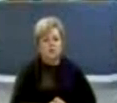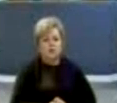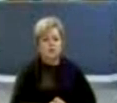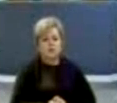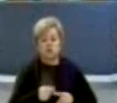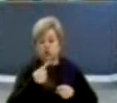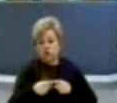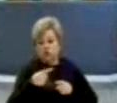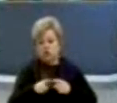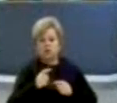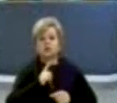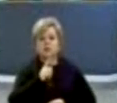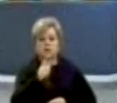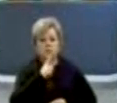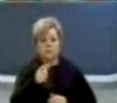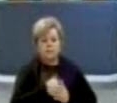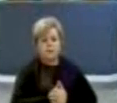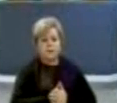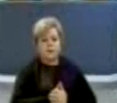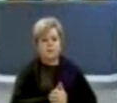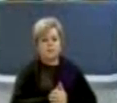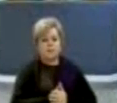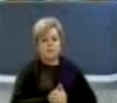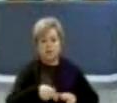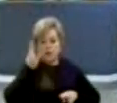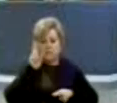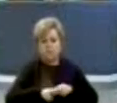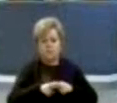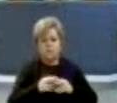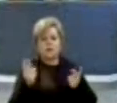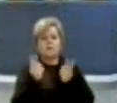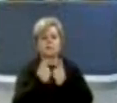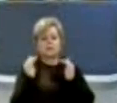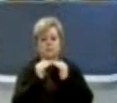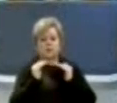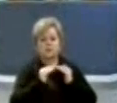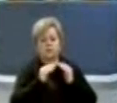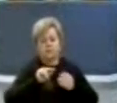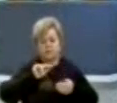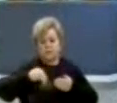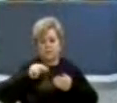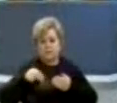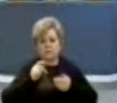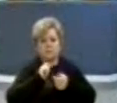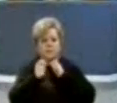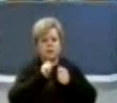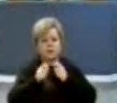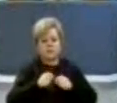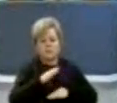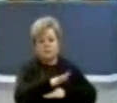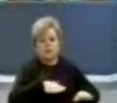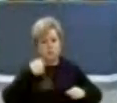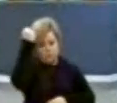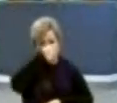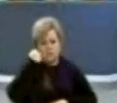se çështjet që do të dialogohen dhe korniza e dialogut të vendosen me pajtueshmërinë e secilës palë nënshkruese të kësaj marrëveshje dhe të miratohen Kuvendit e